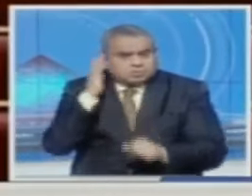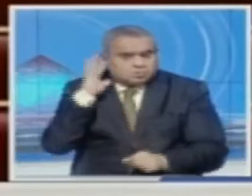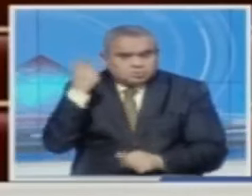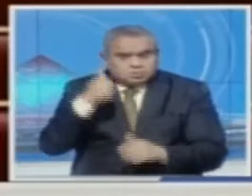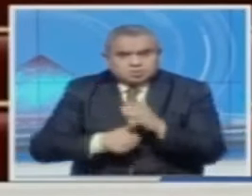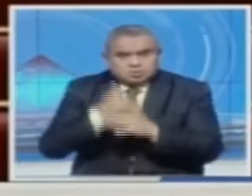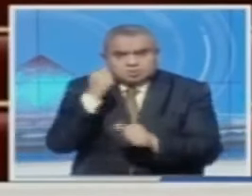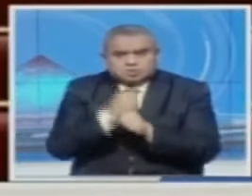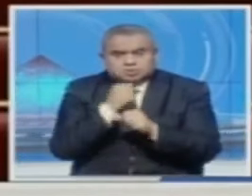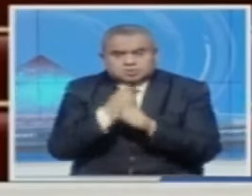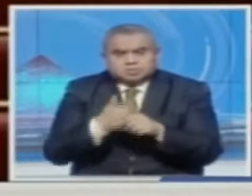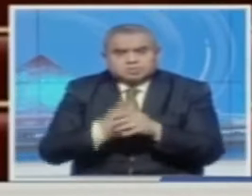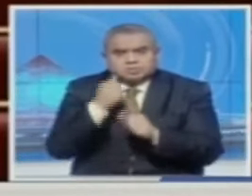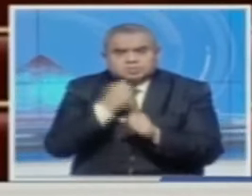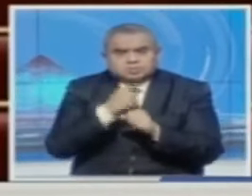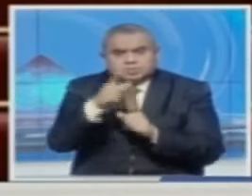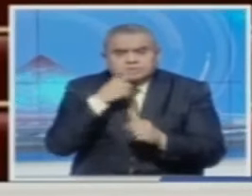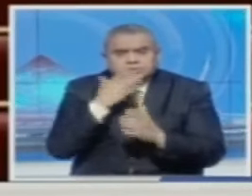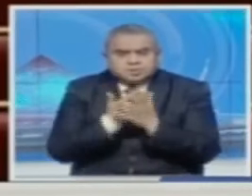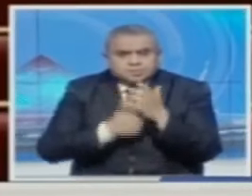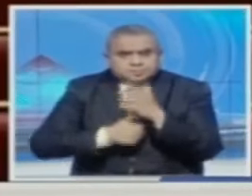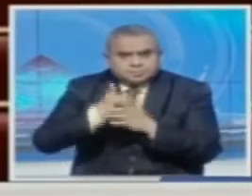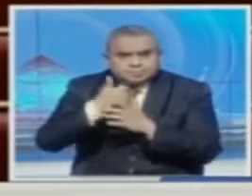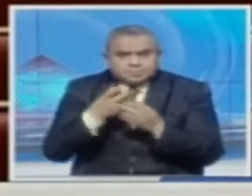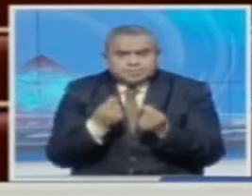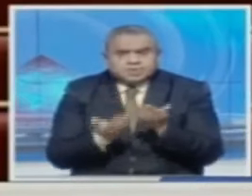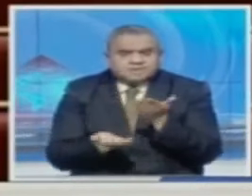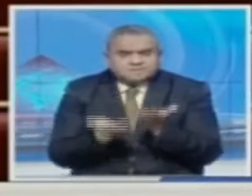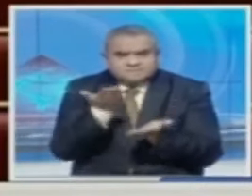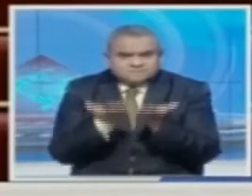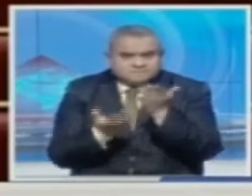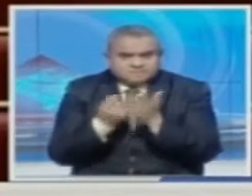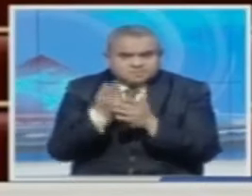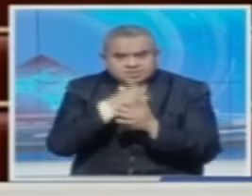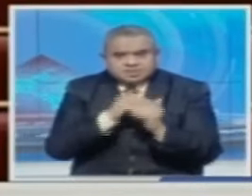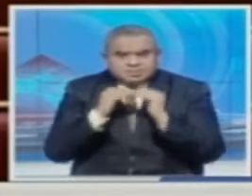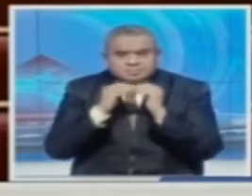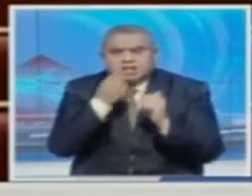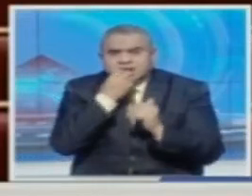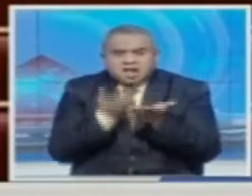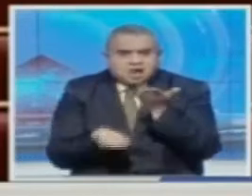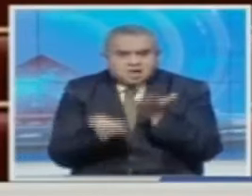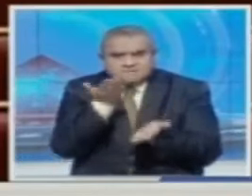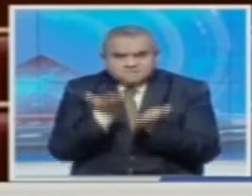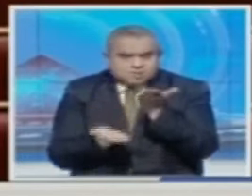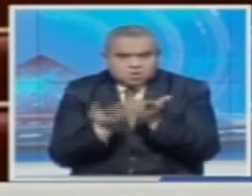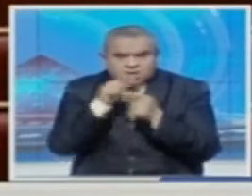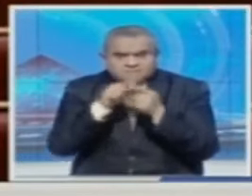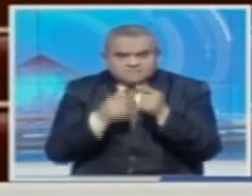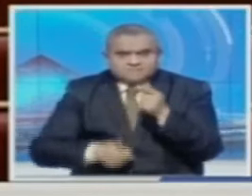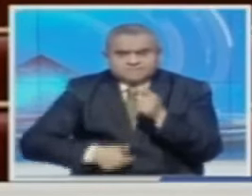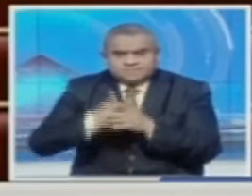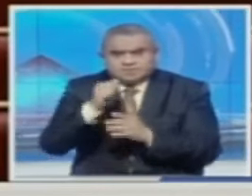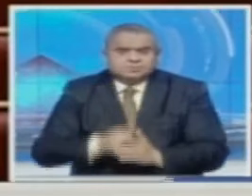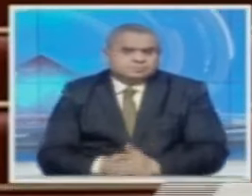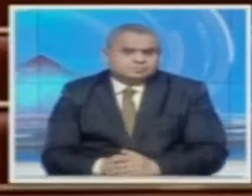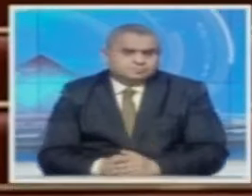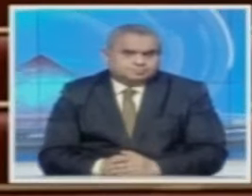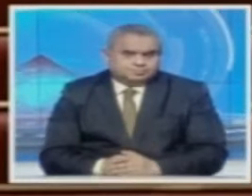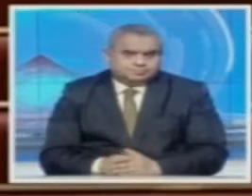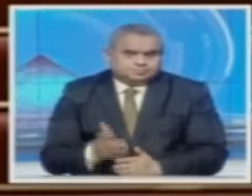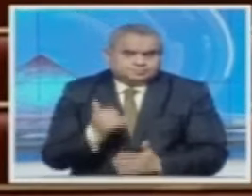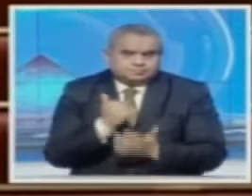تضررتم بسبب تزايد انعدام الأمن الغذائي. معالي الوزير، نحن والاتحاد